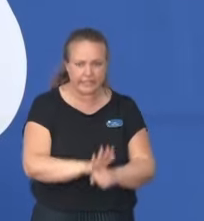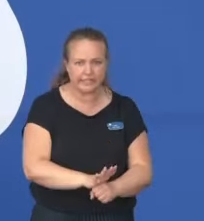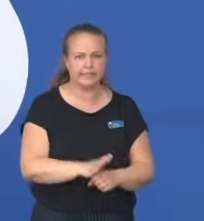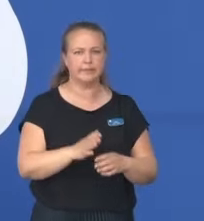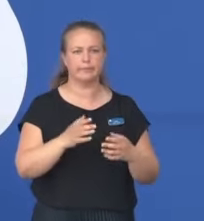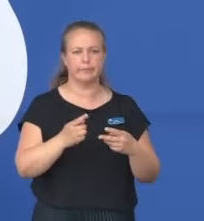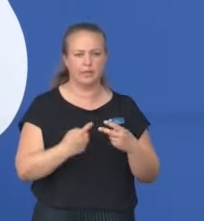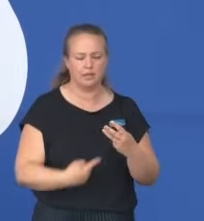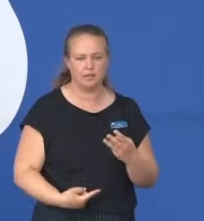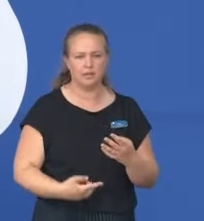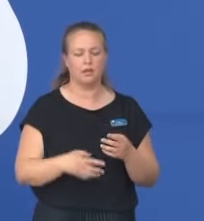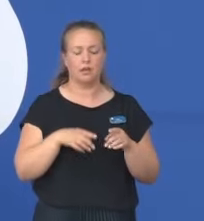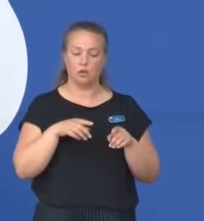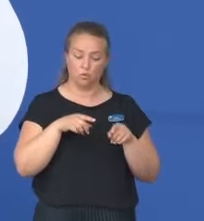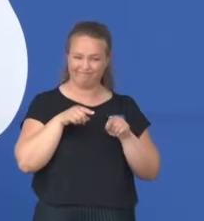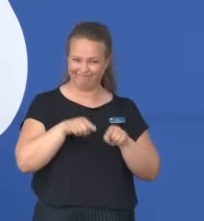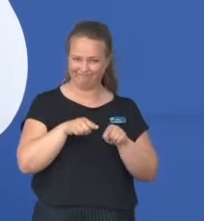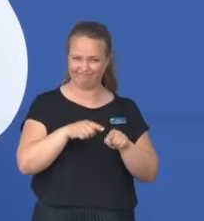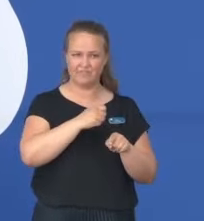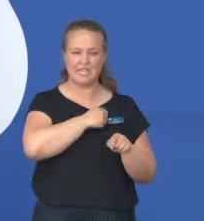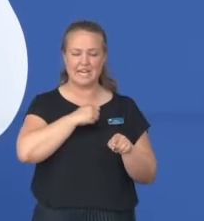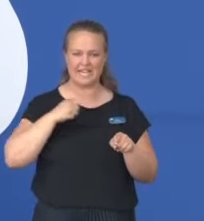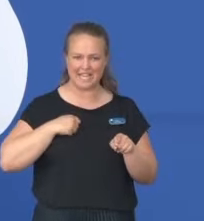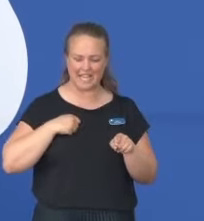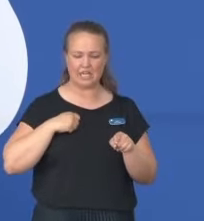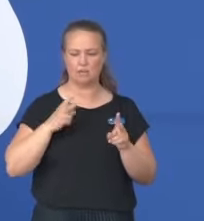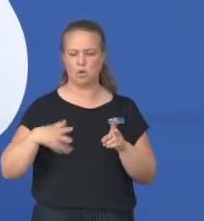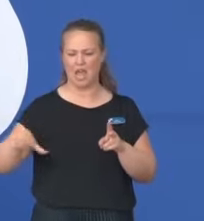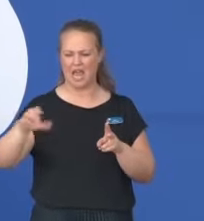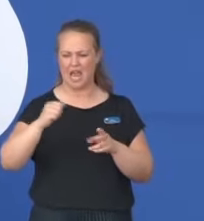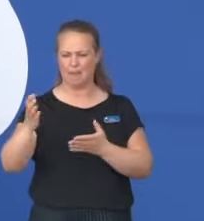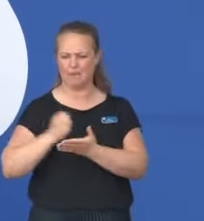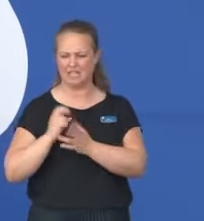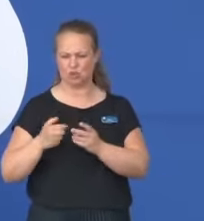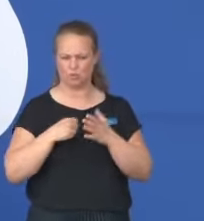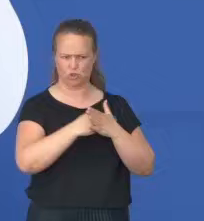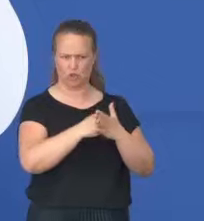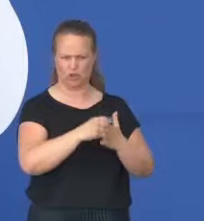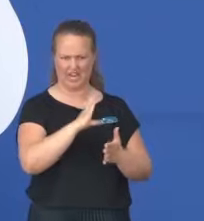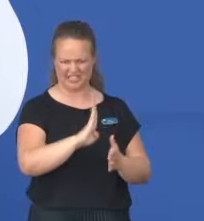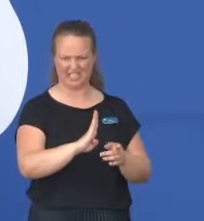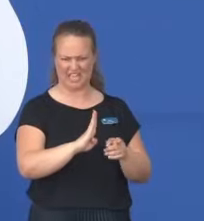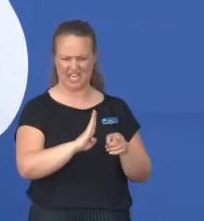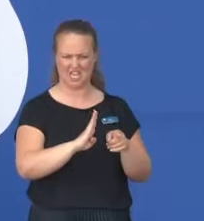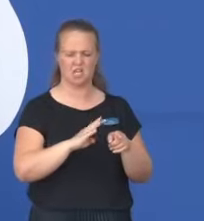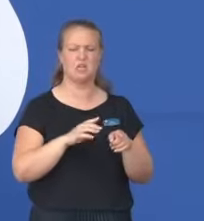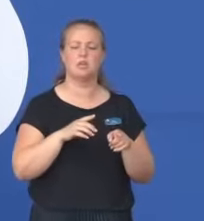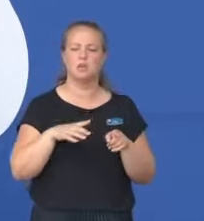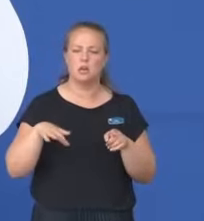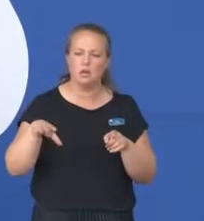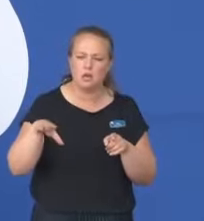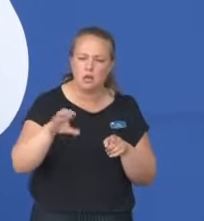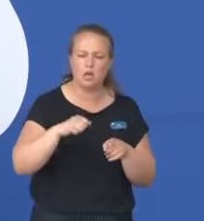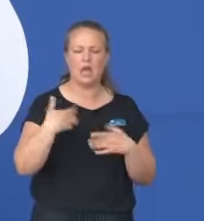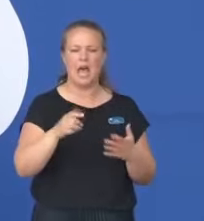som den här regeringen och alla de partier som till exempel stöttar SD just nu är skyldiga till.